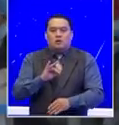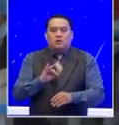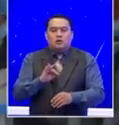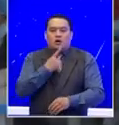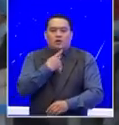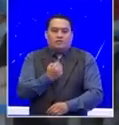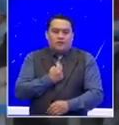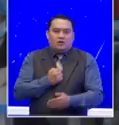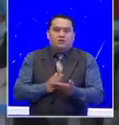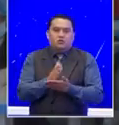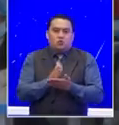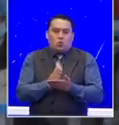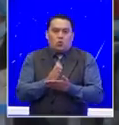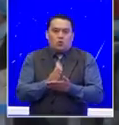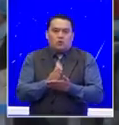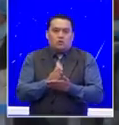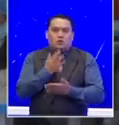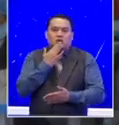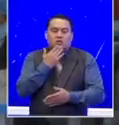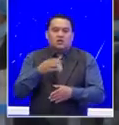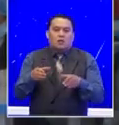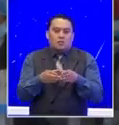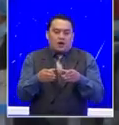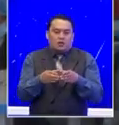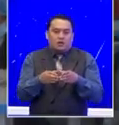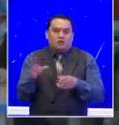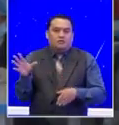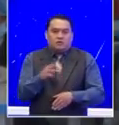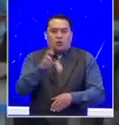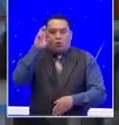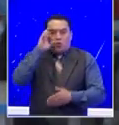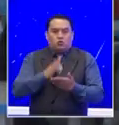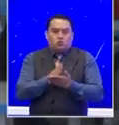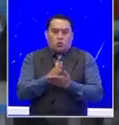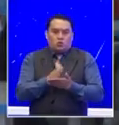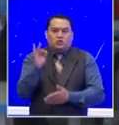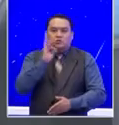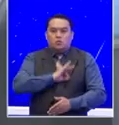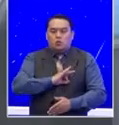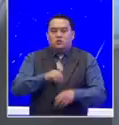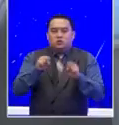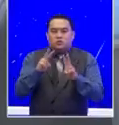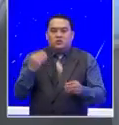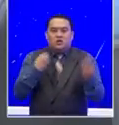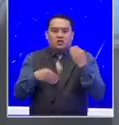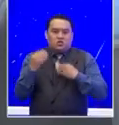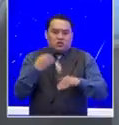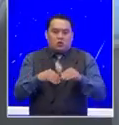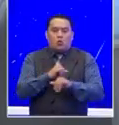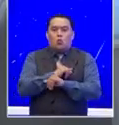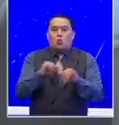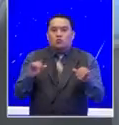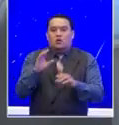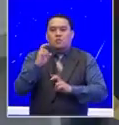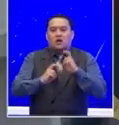участвовать в тендерах, для нацкомпании, для всех госслужащих, где используется спецодежда. В планах у предприятия увеличить